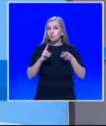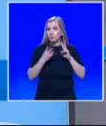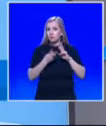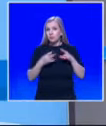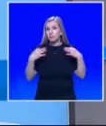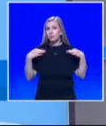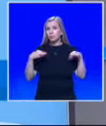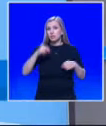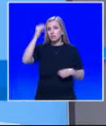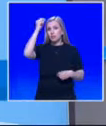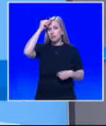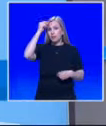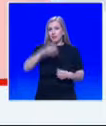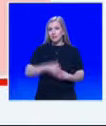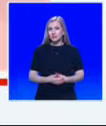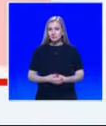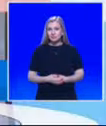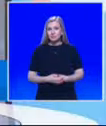промяната Демократична България.